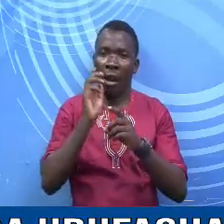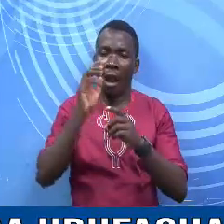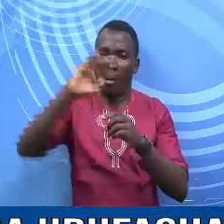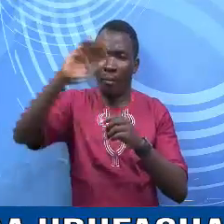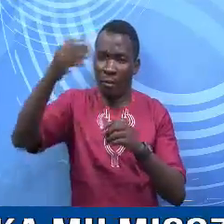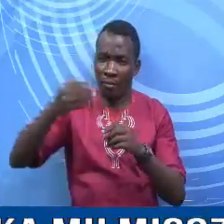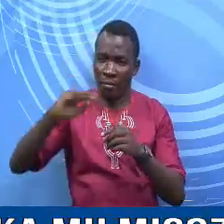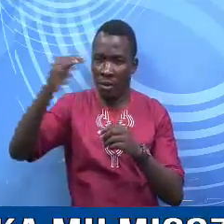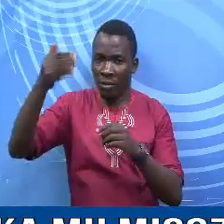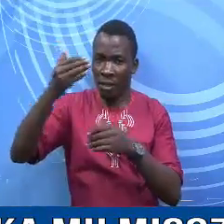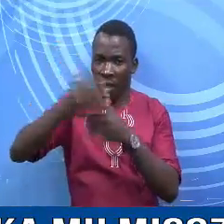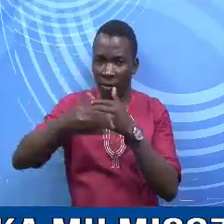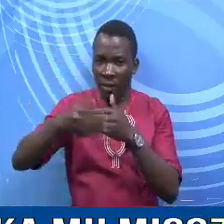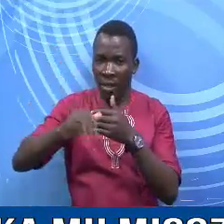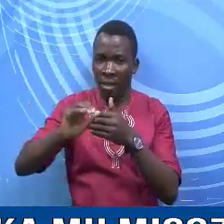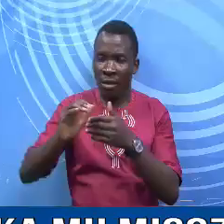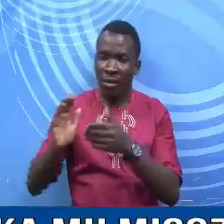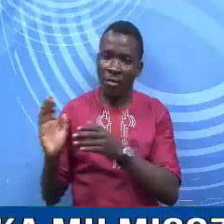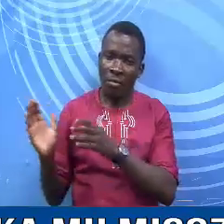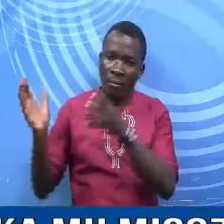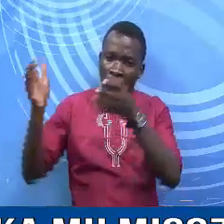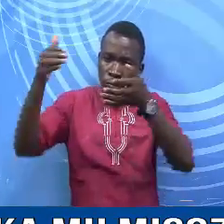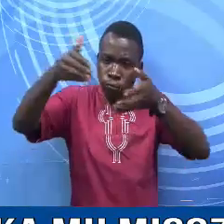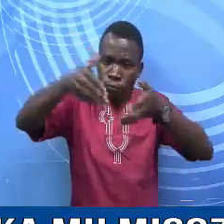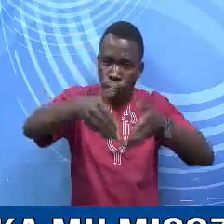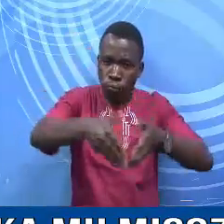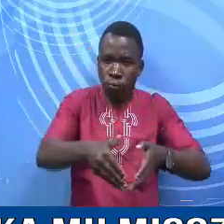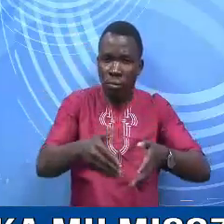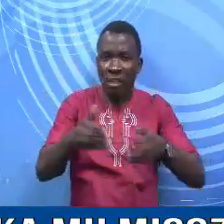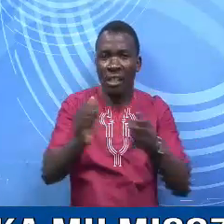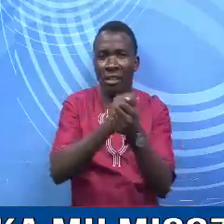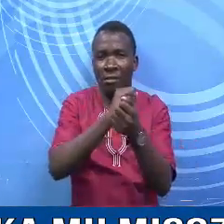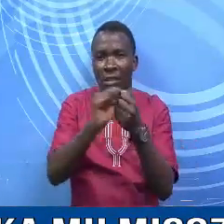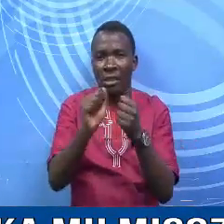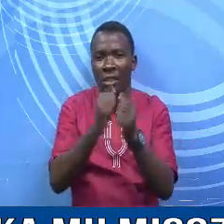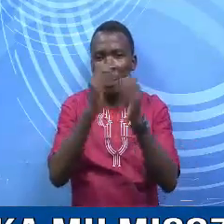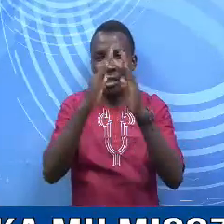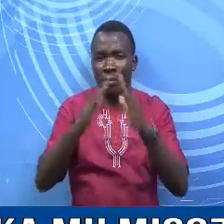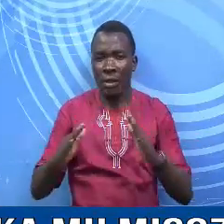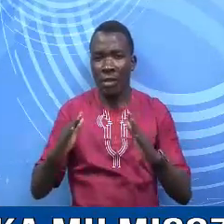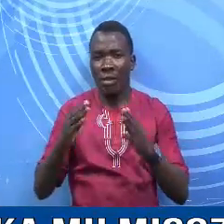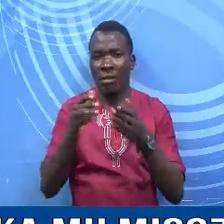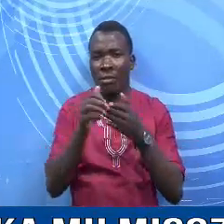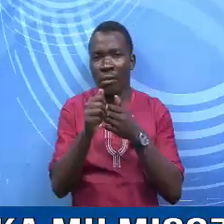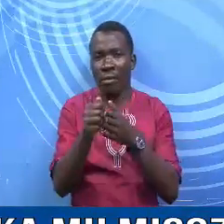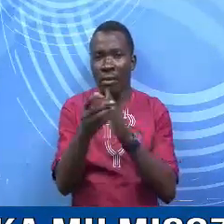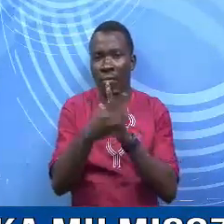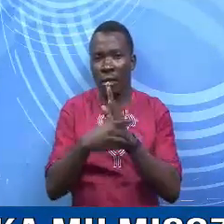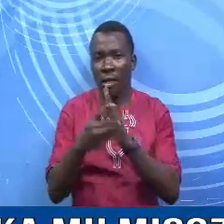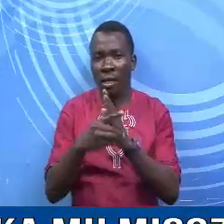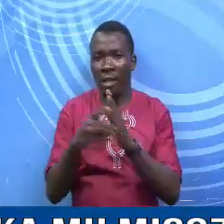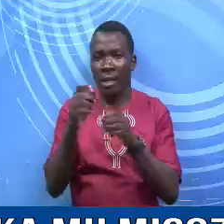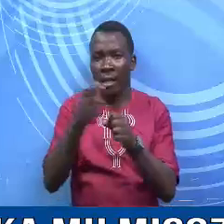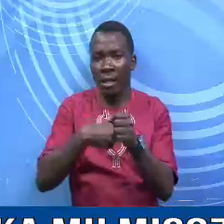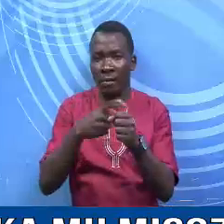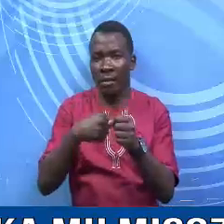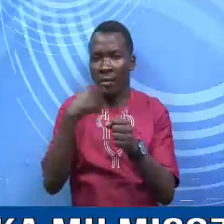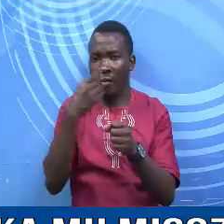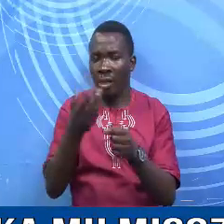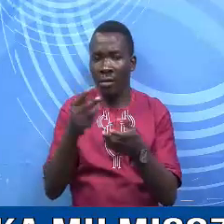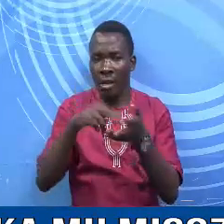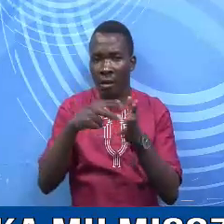ibakikije yikusanyirizaho batuye maze akabasenyera. Ubuyobozi bw'akarere ka Musanze bukavuga ko ngo hari umushinga mugari watangiye